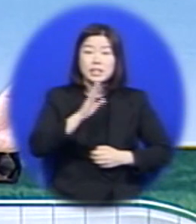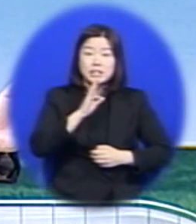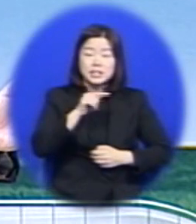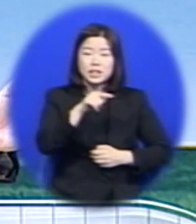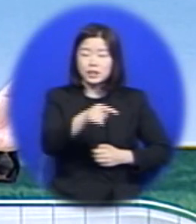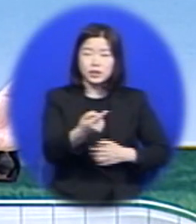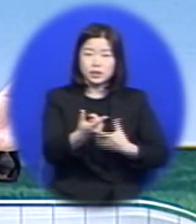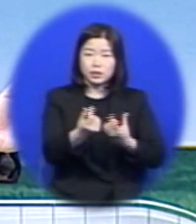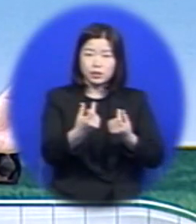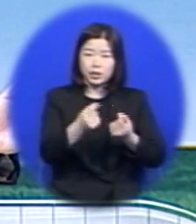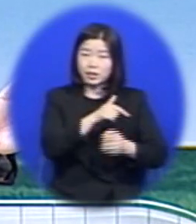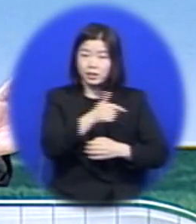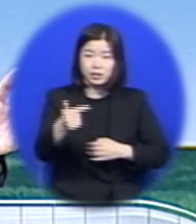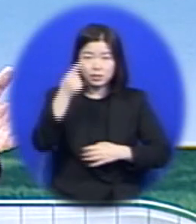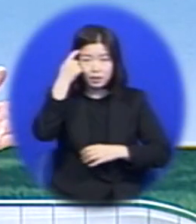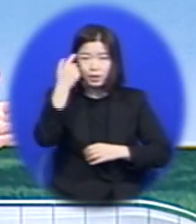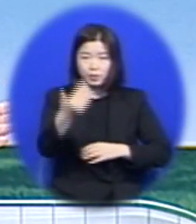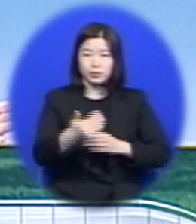큰 걸까요?